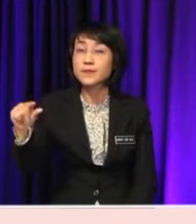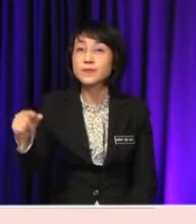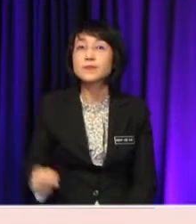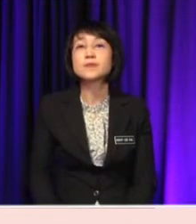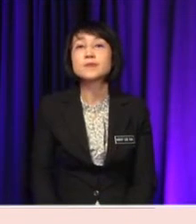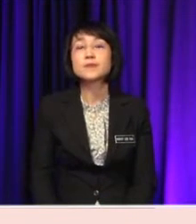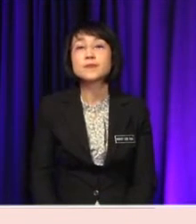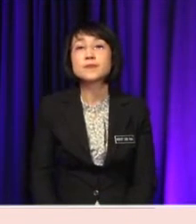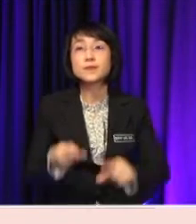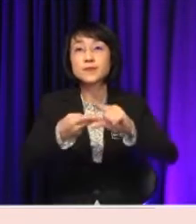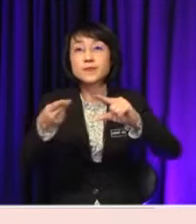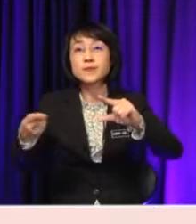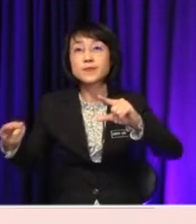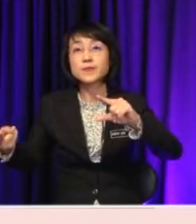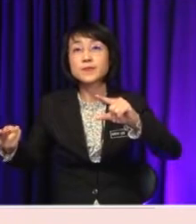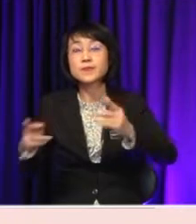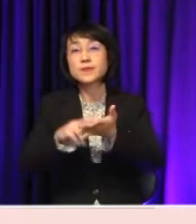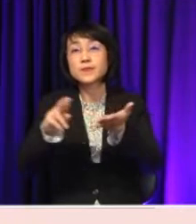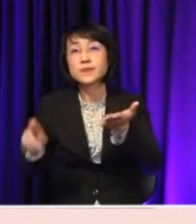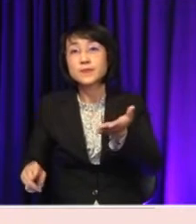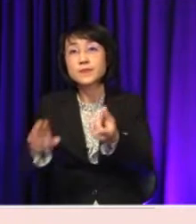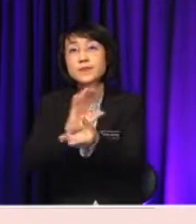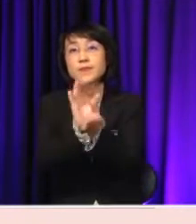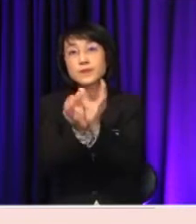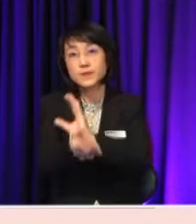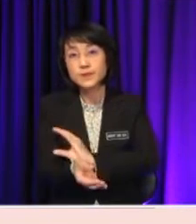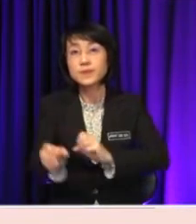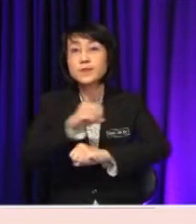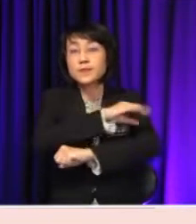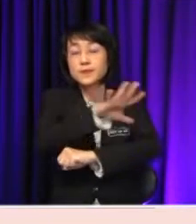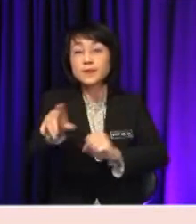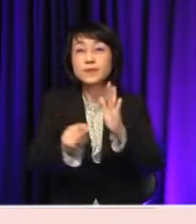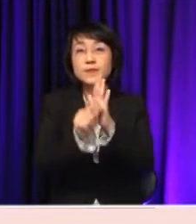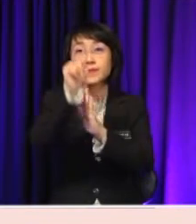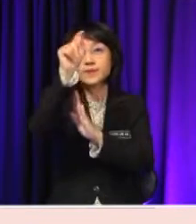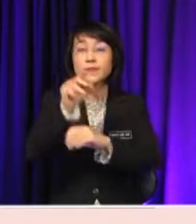suhu direndah grana cuaca dipengaruhi oleh ketinggian kawasan